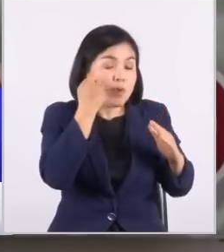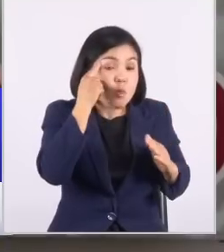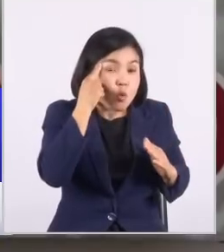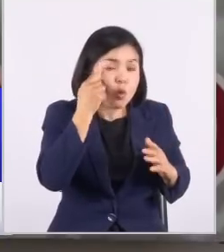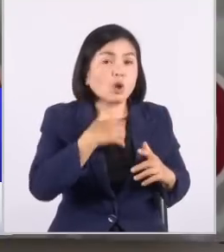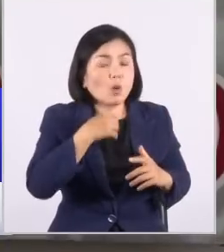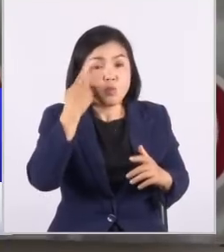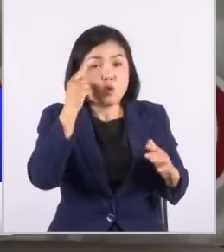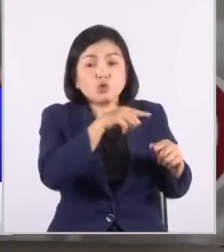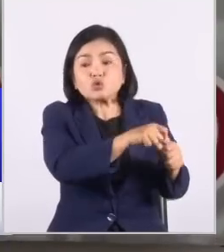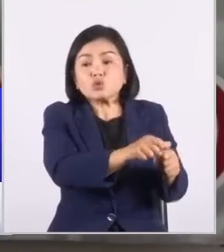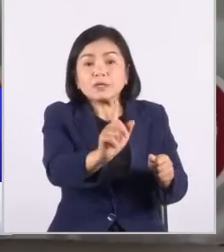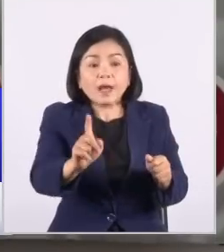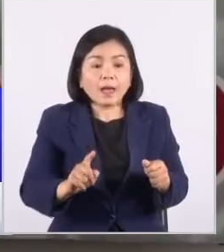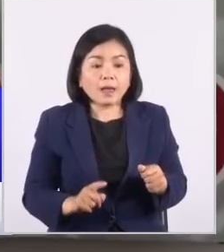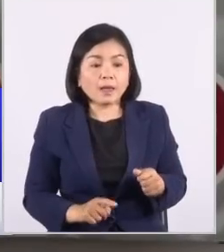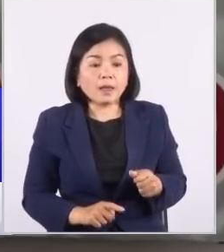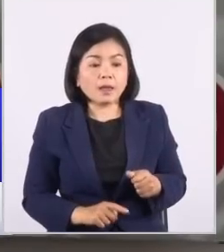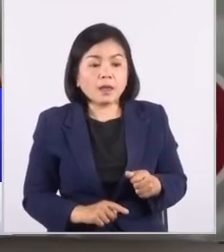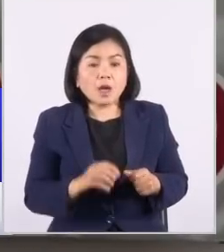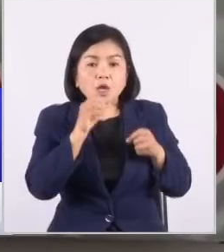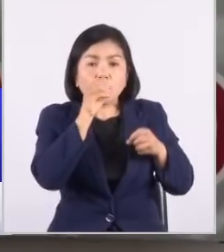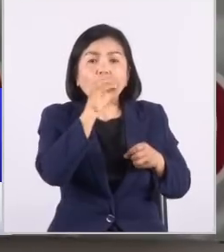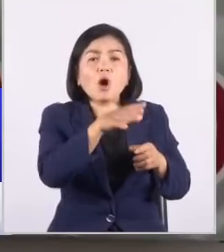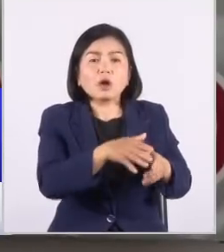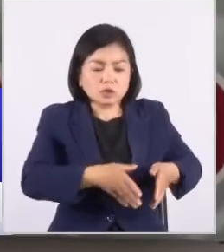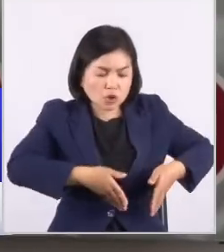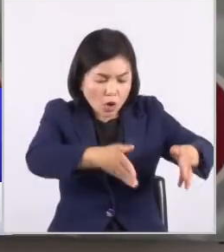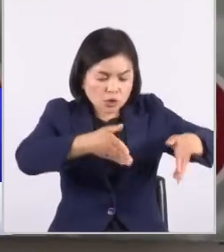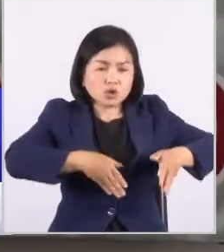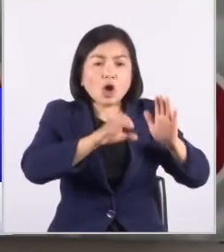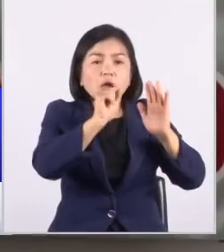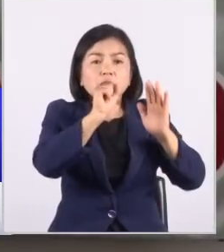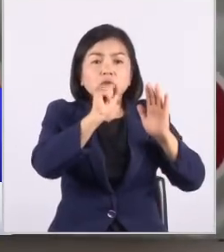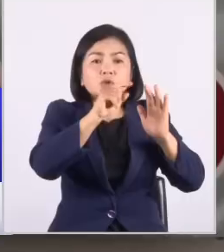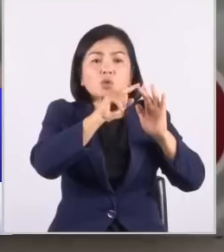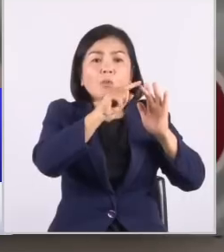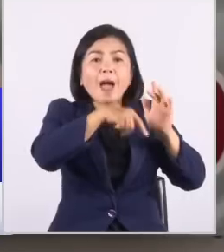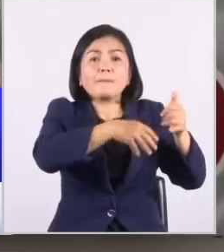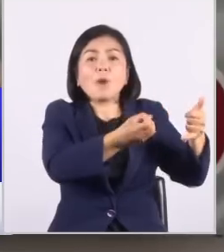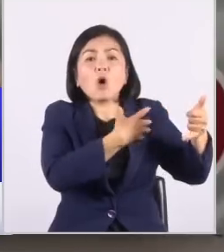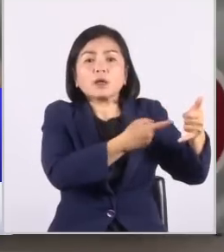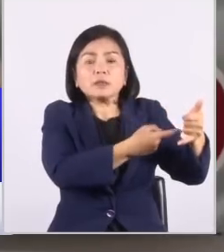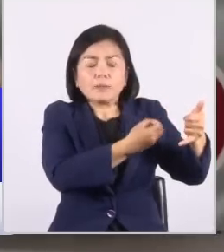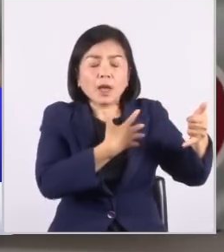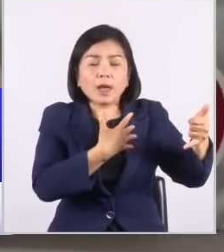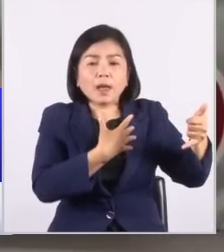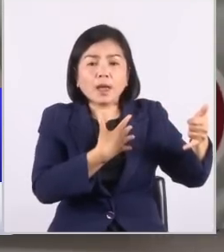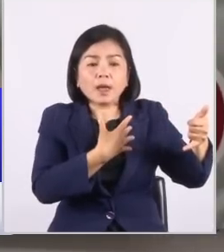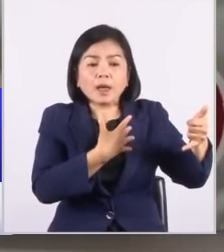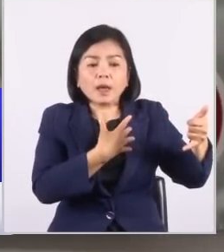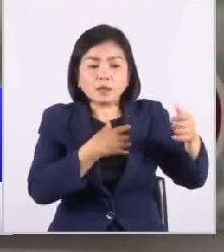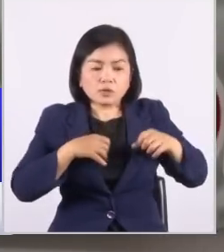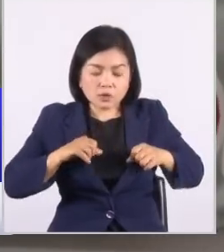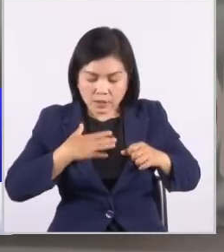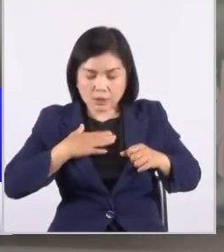อันว่าบ้านกูอยู่กันนี่ล่ะซอยร้านสุภาพรมาสั่งมาร้านสุภาพรที่นี่ผมก็เล